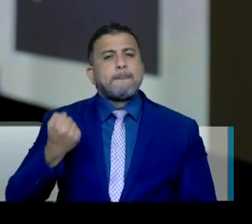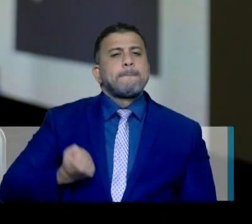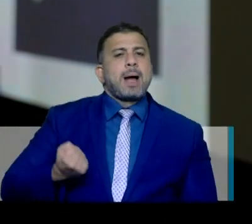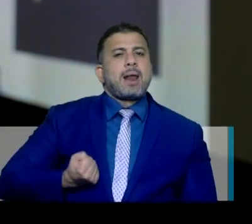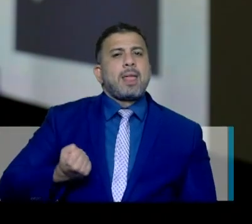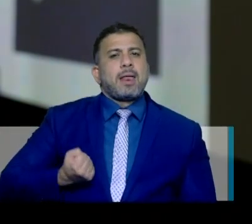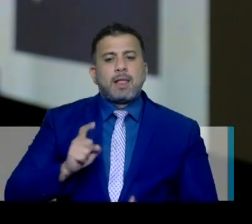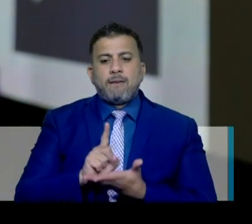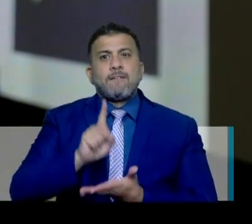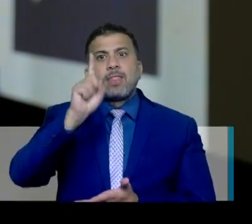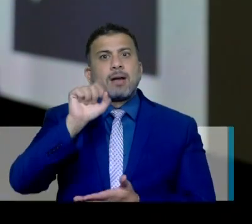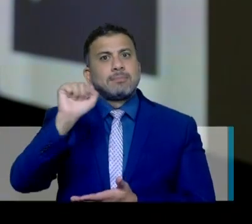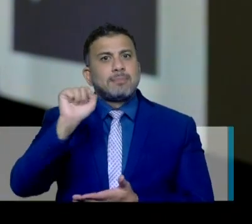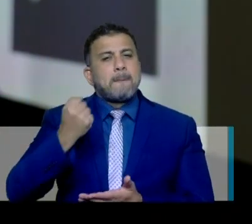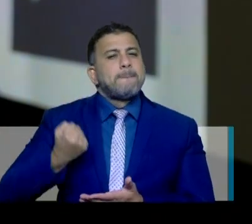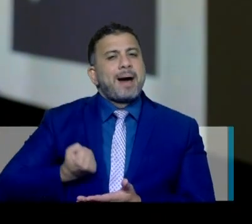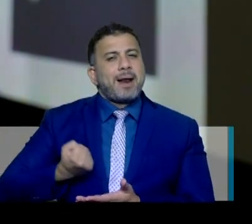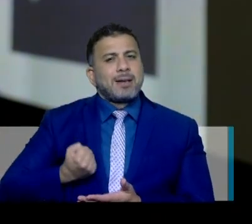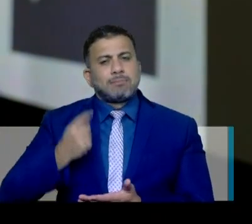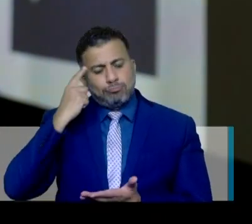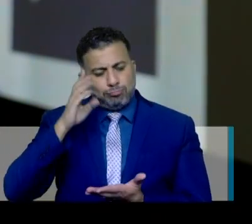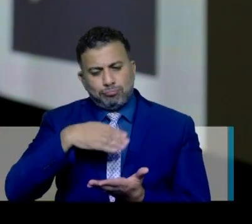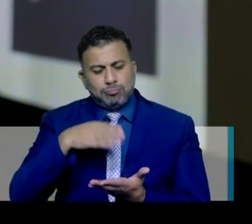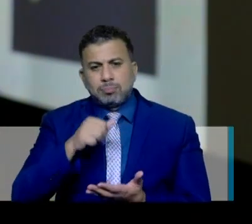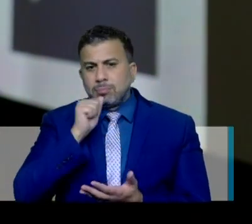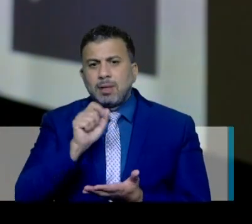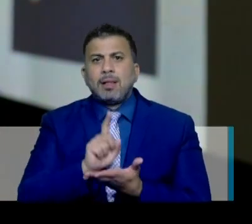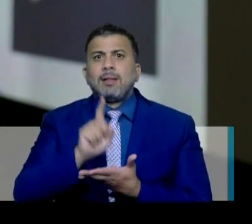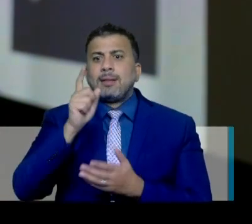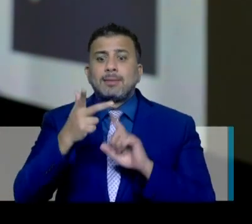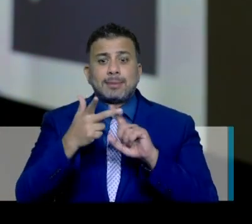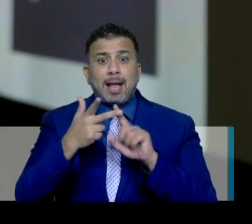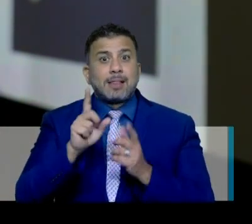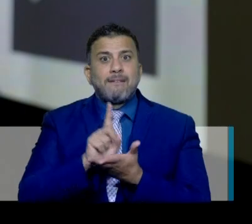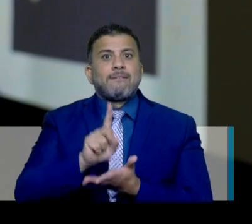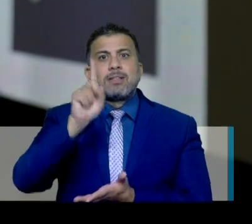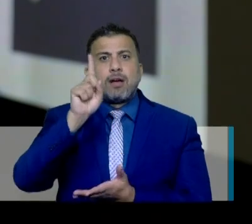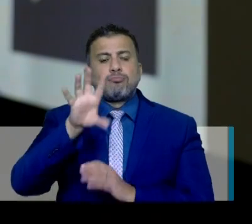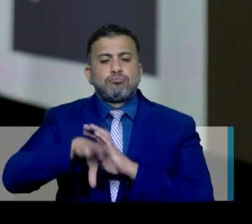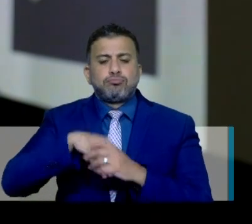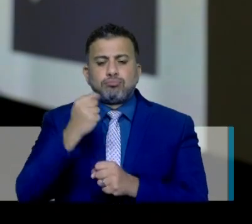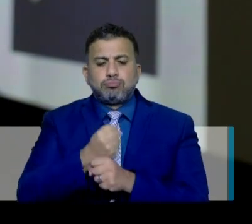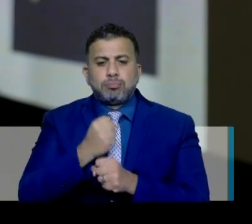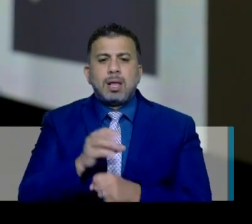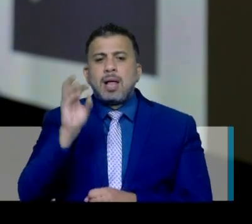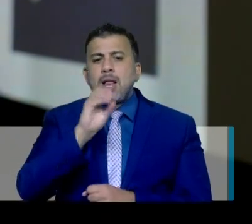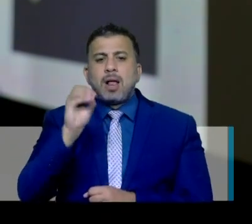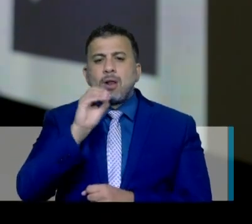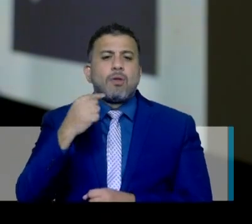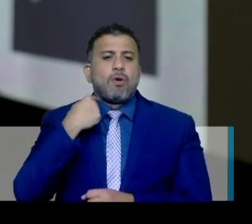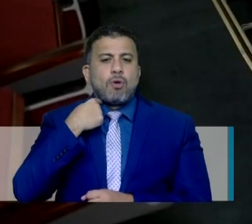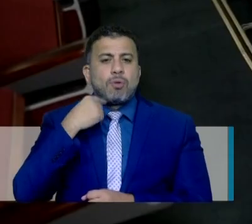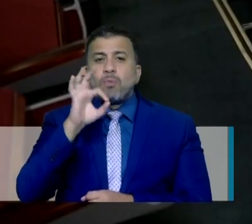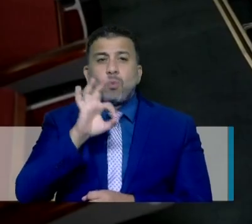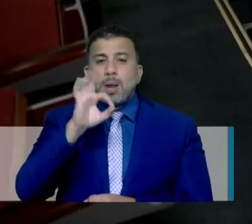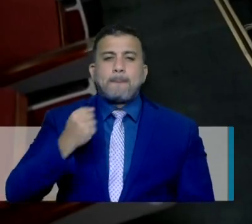البحرين الخطه الوطنيه الاستراتيجيه الثالثه للفضاء التي تنفذها ومسؤوله عنها الهيئه الوطنيه لعلوم الفضاء